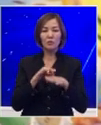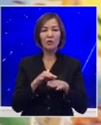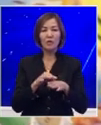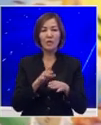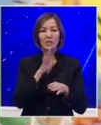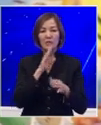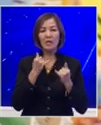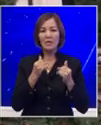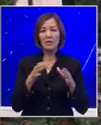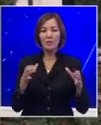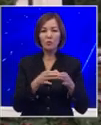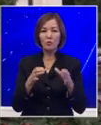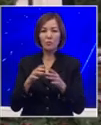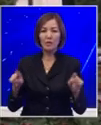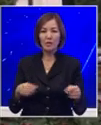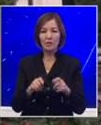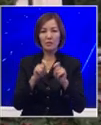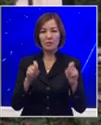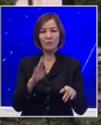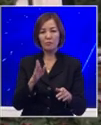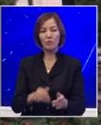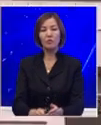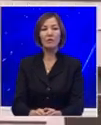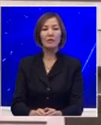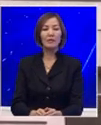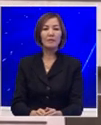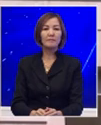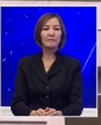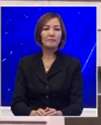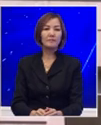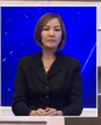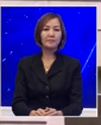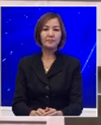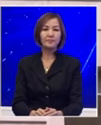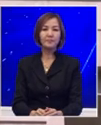үйірмелерді жандандыруды қолға алмақ. Айолым Жүрсінқызы, Айдос Қалиев, Қарасай ауданынан.